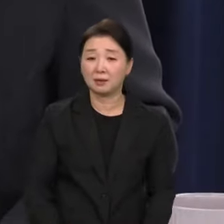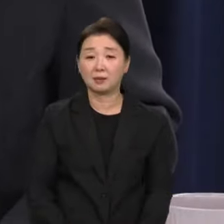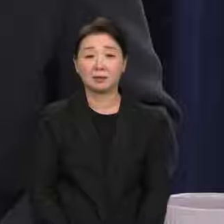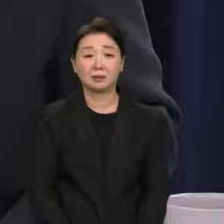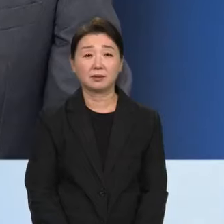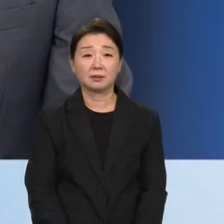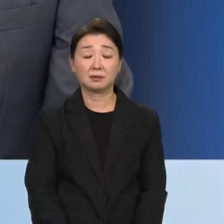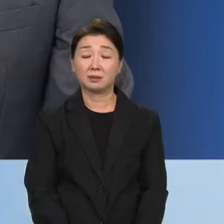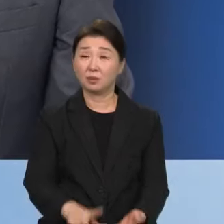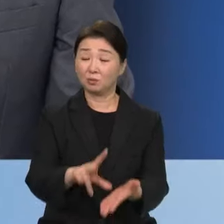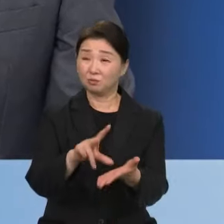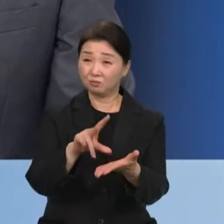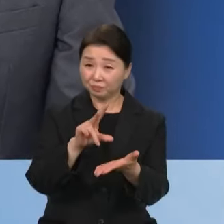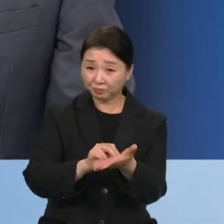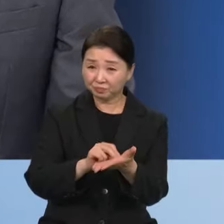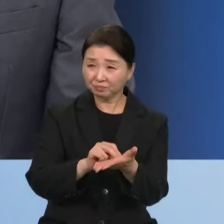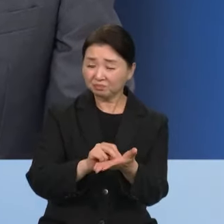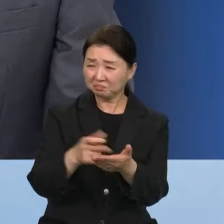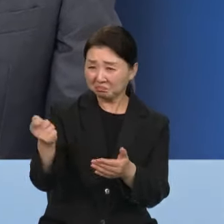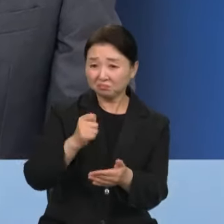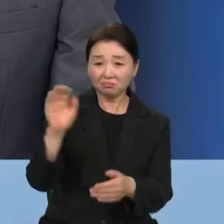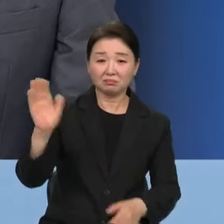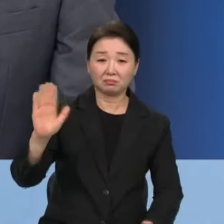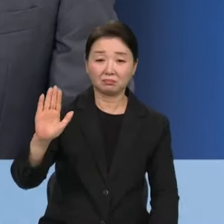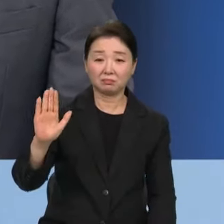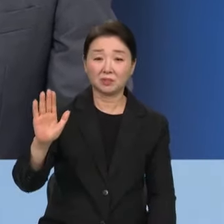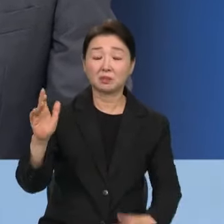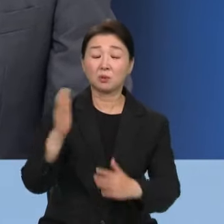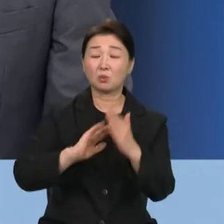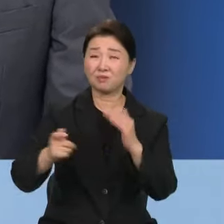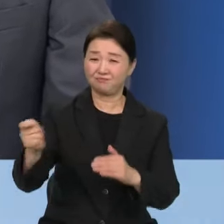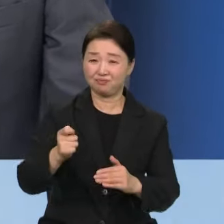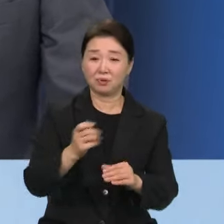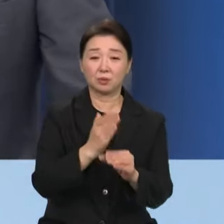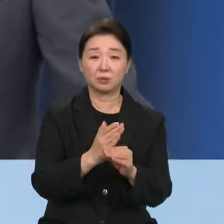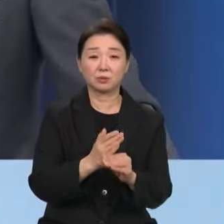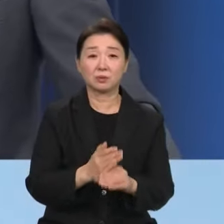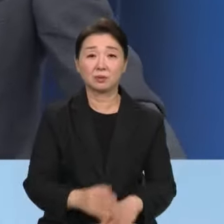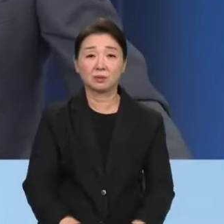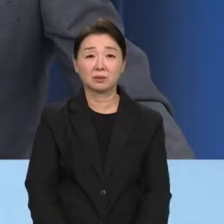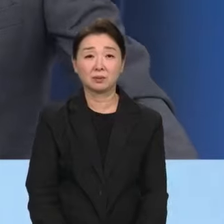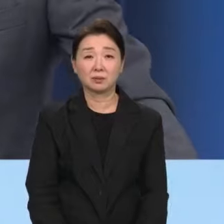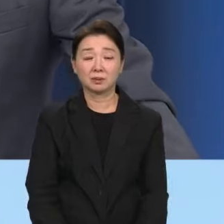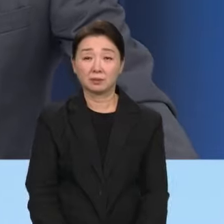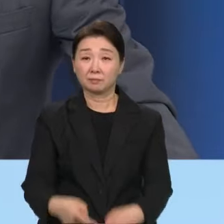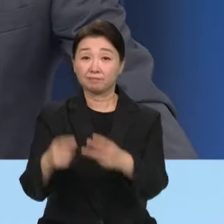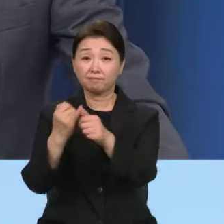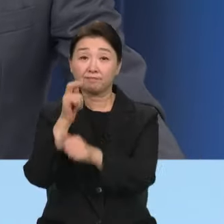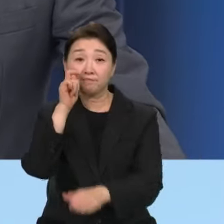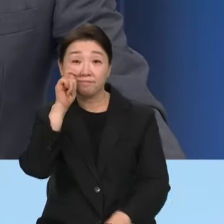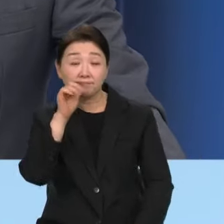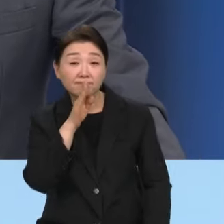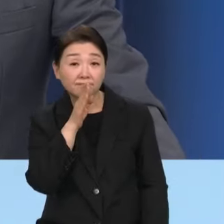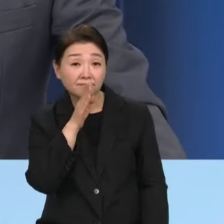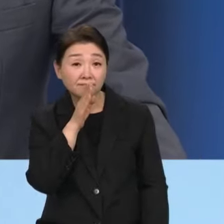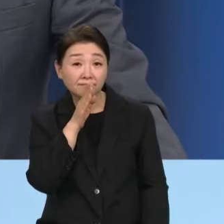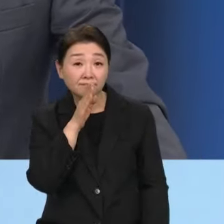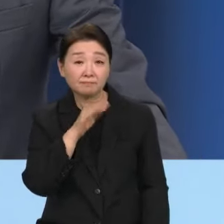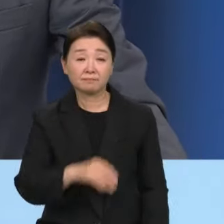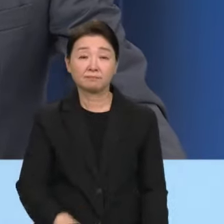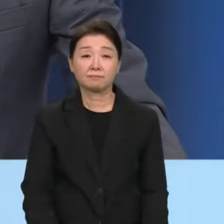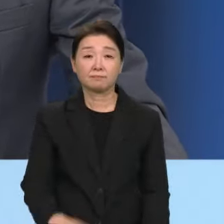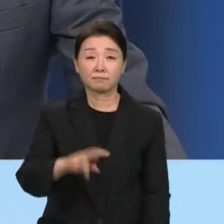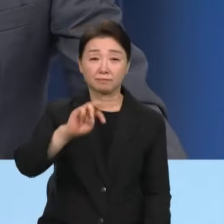자, 문제 삼지 않겠다고 말을 하면서 공식적으로 문제를 삼고 있는 모습이죠. 실제로 그 김건희 여사의 고모가 맞는 건가요?